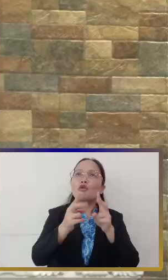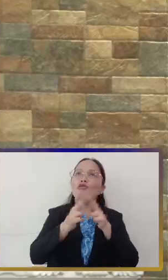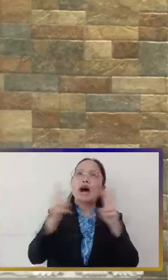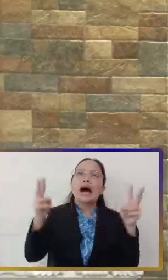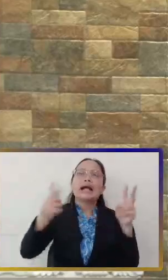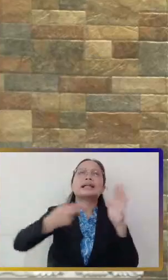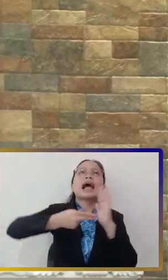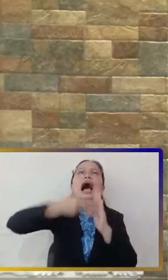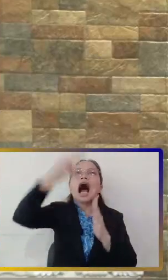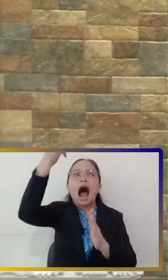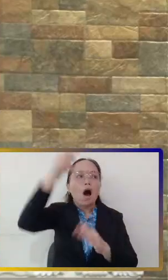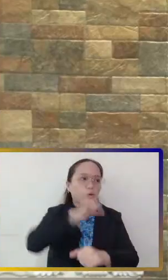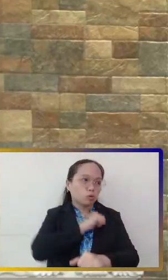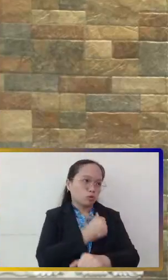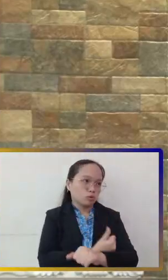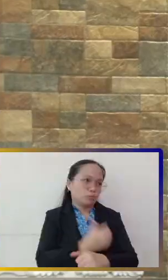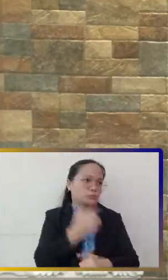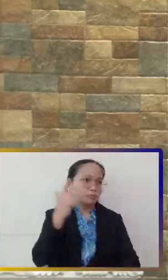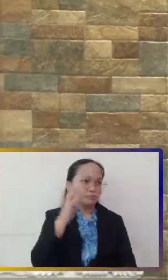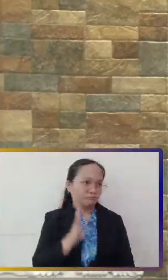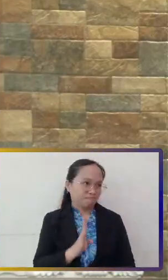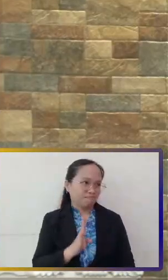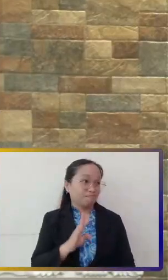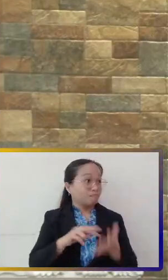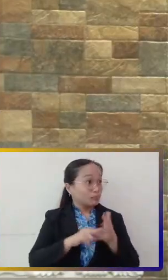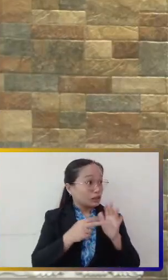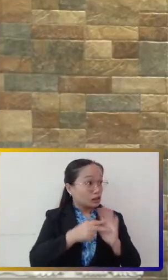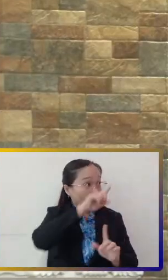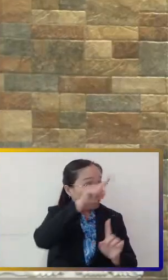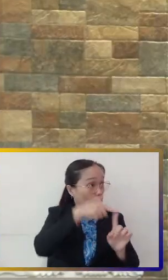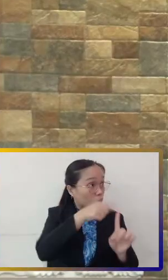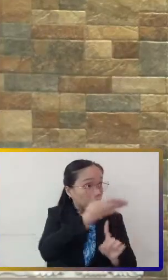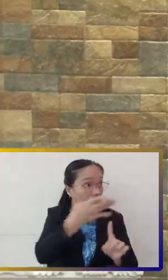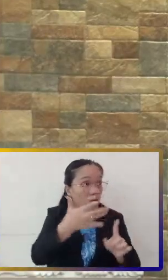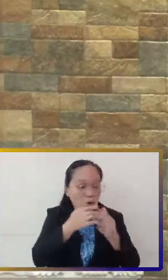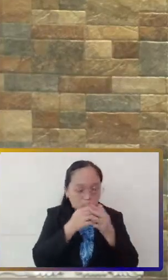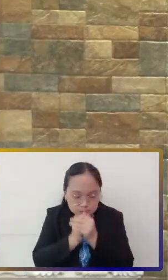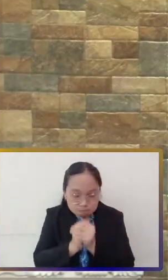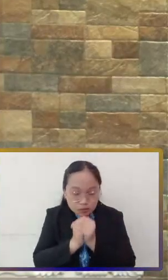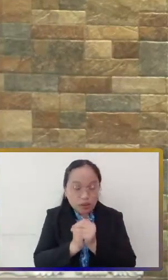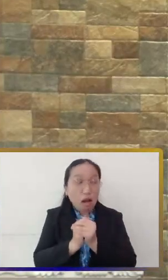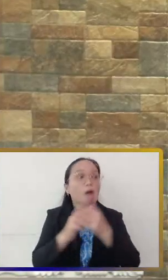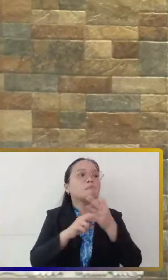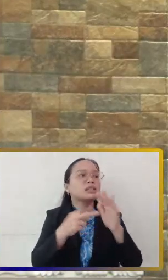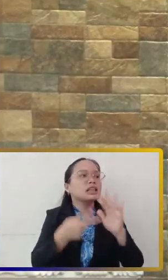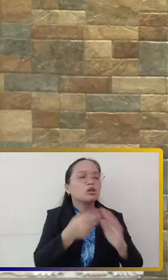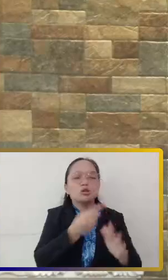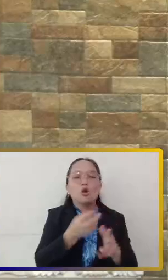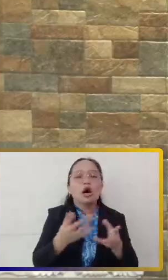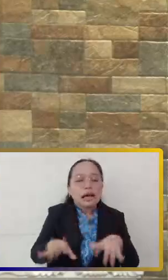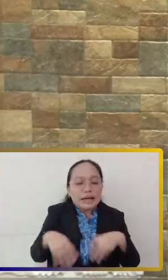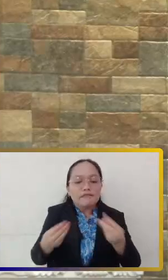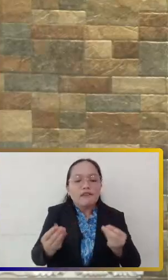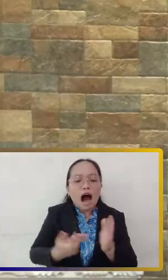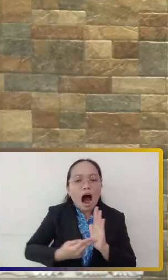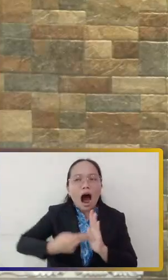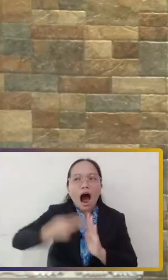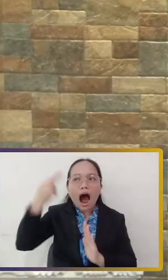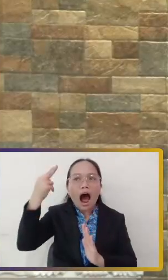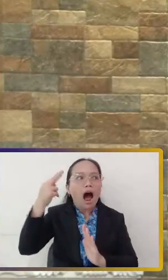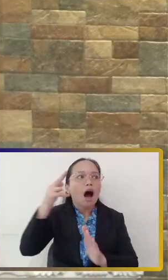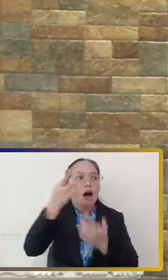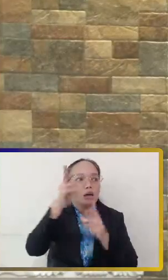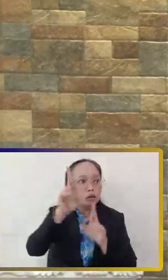worship. Worship is reverence to the sovereignty of